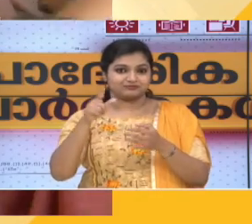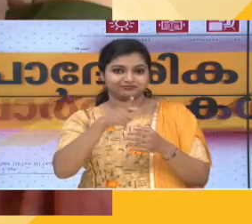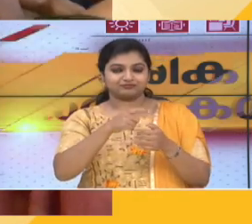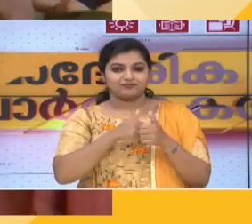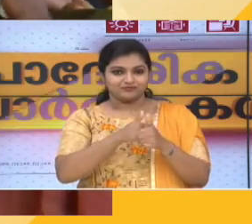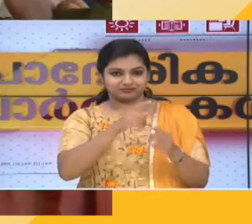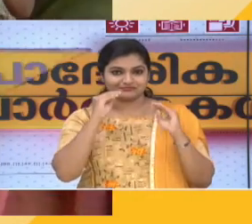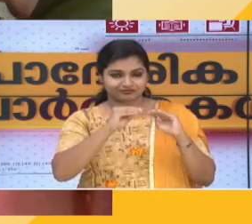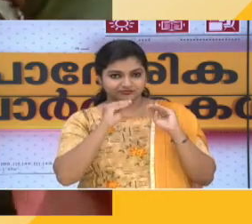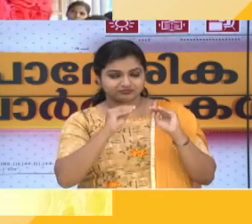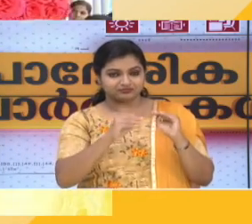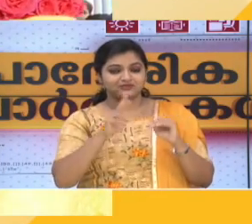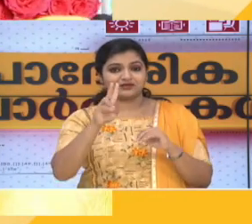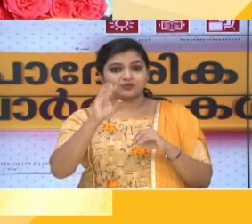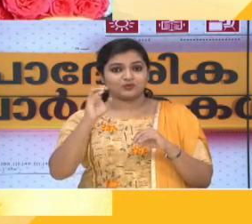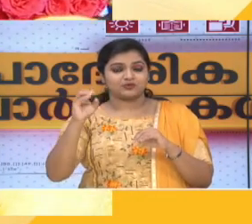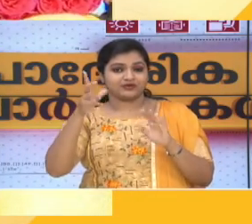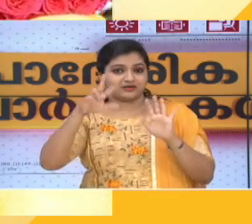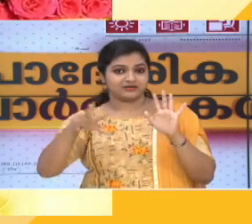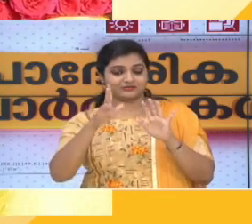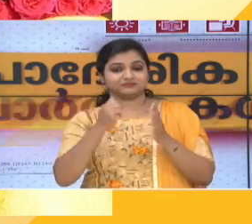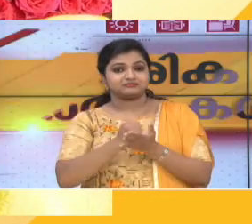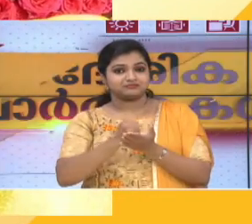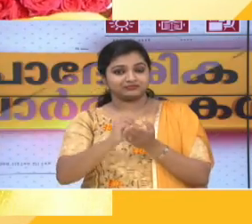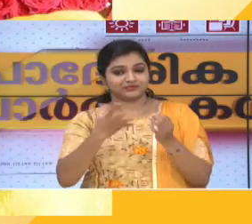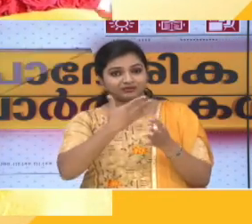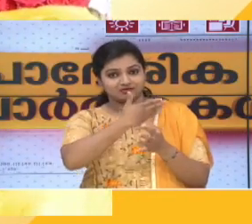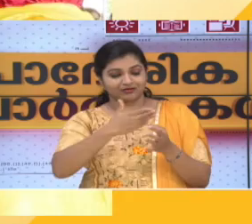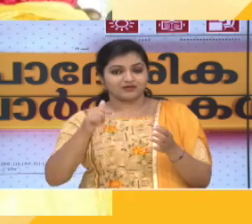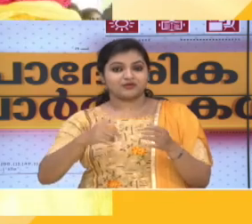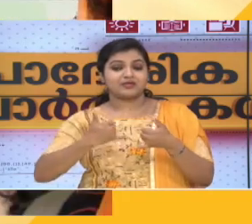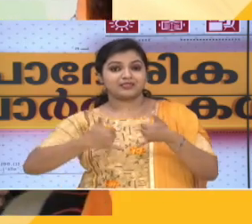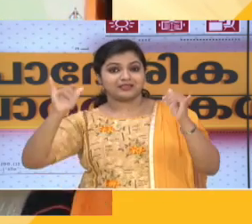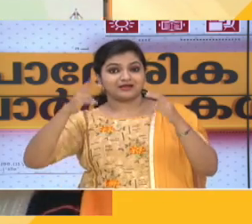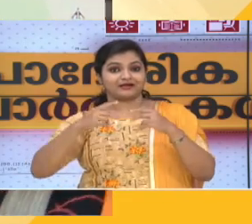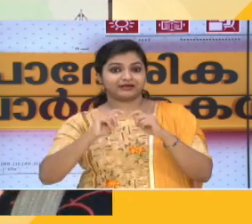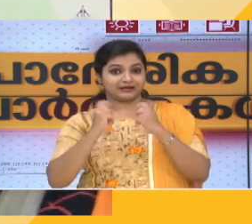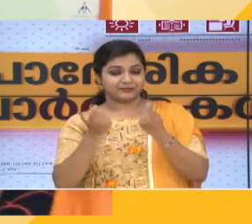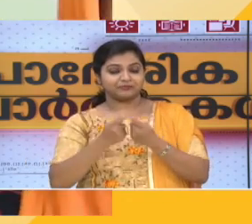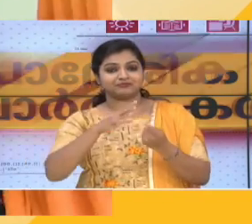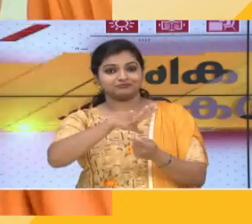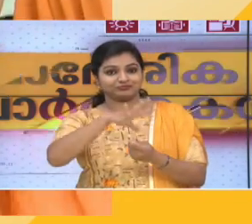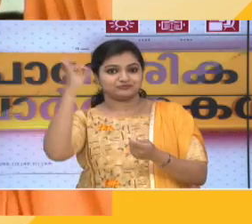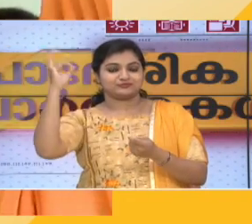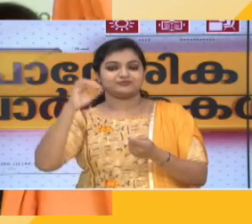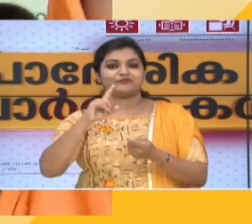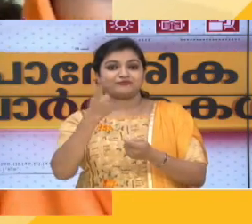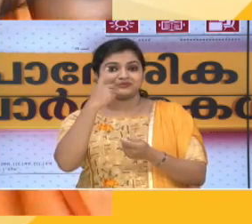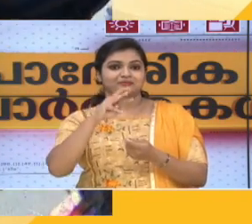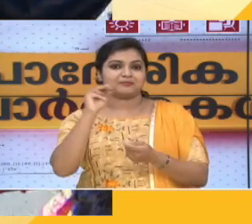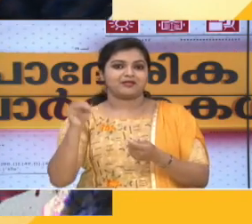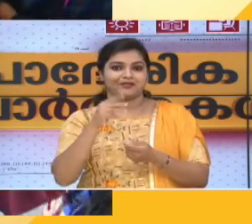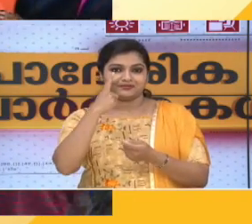കഠിന പരിശീലനത്തിലൊടുവിലാണ് ദേശീയ ടീമിലേക്ക് വിളിയെത്തുന്ന ആദ്യ മലയാളിയായി മാറുന്നത്. മകൾ പറക്കുന്നത് കാണാൻ കൊതിച്ച അച്ഛന്റെ